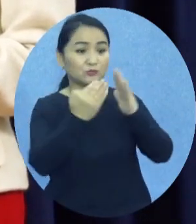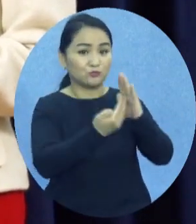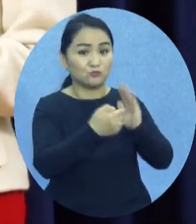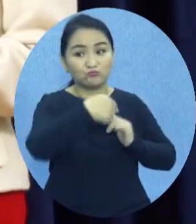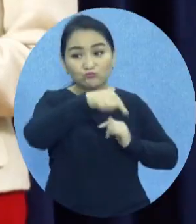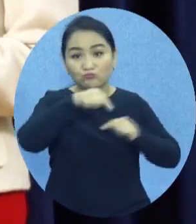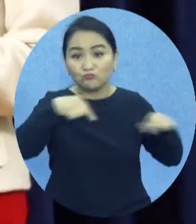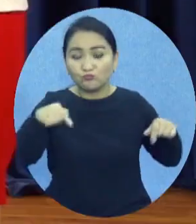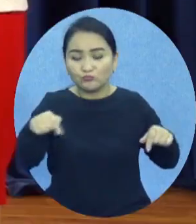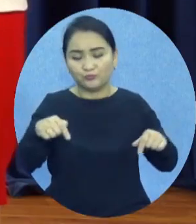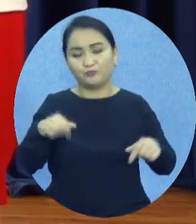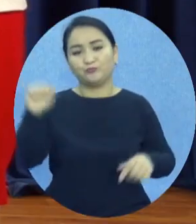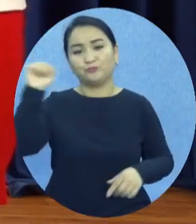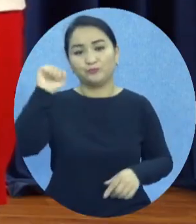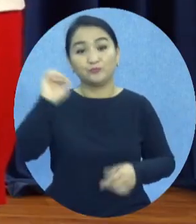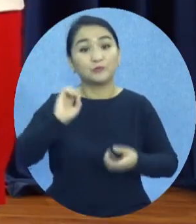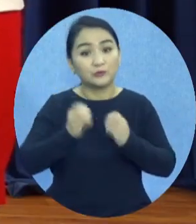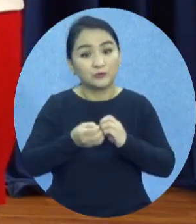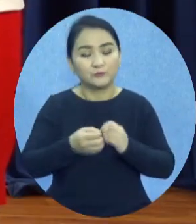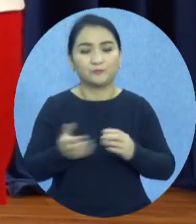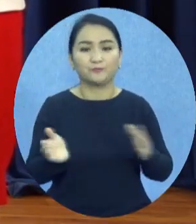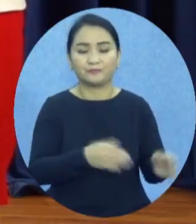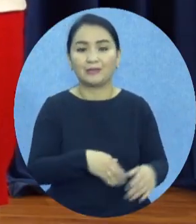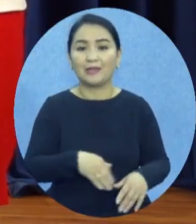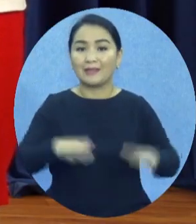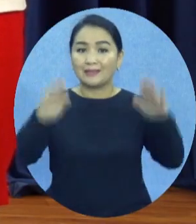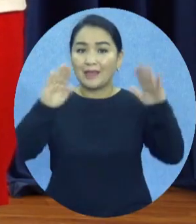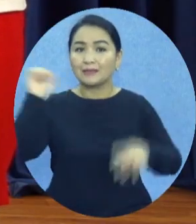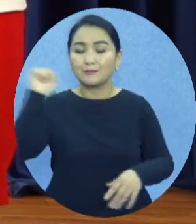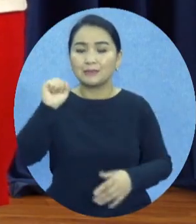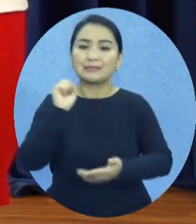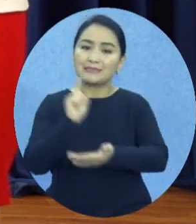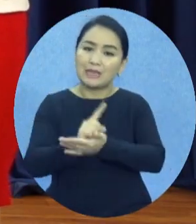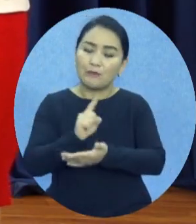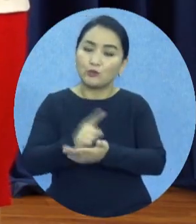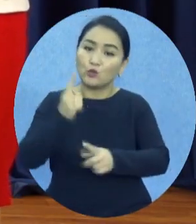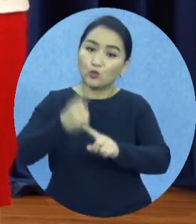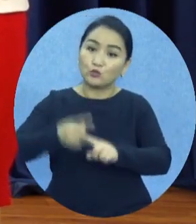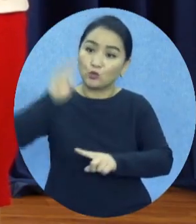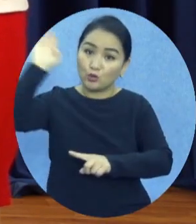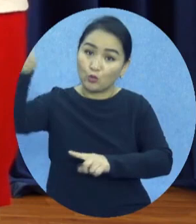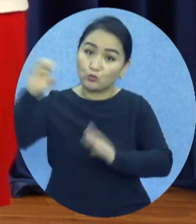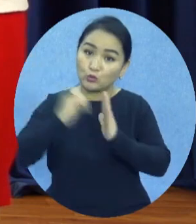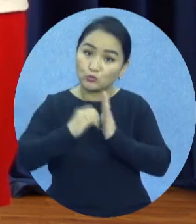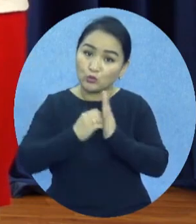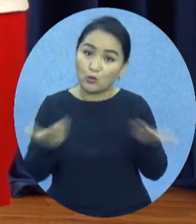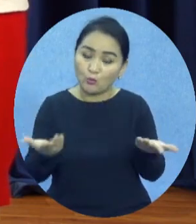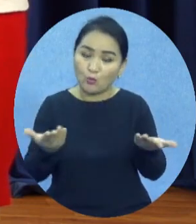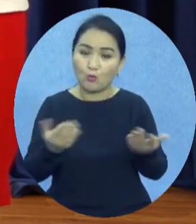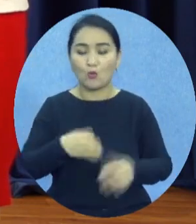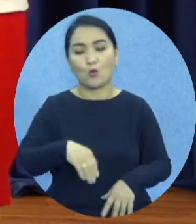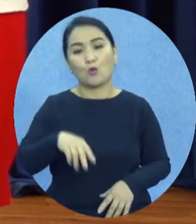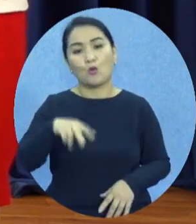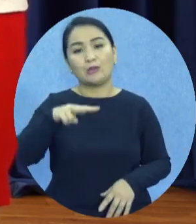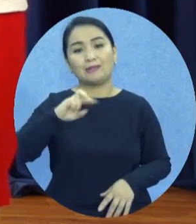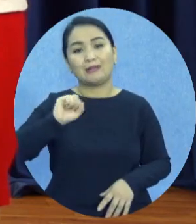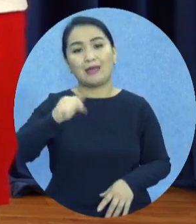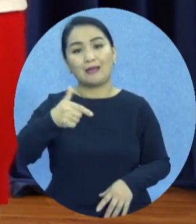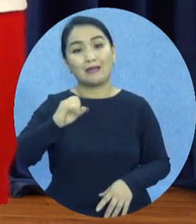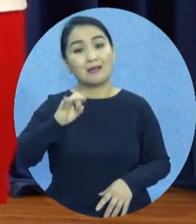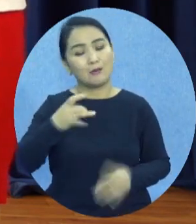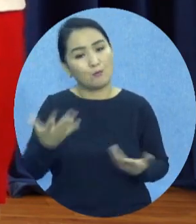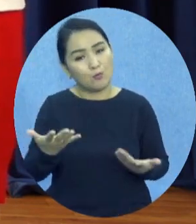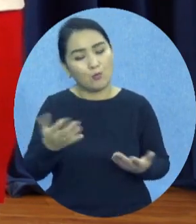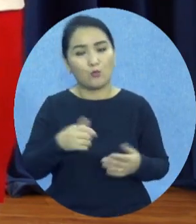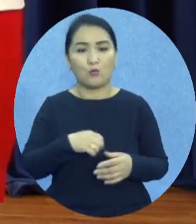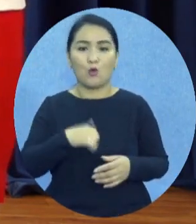өнгөрүүлээч ээ гэдэг. Ер нь одоо наадмын өдрүүдэд хүмүүс маань заавал одоо юу гэдгийг хөдөө явах хэрэгтэй юу? Эсвэл юу цуслан дээрээ ч гэдэг юм уу? Гэртээ за